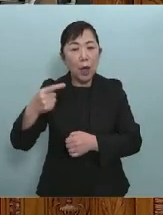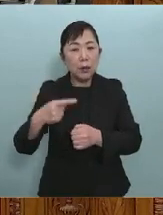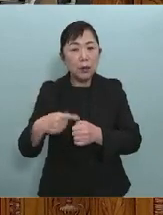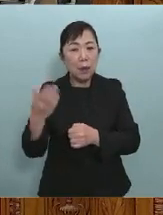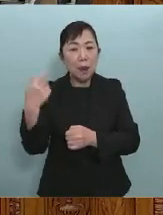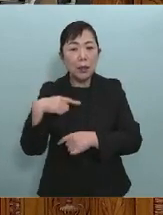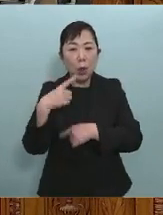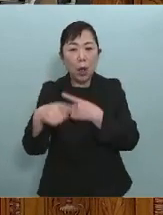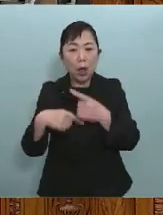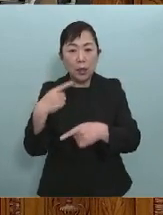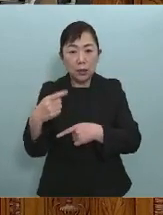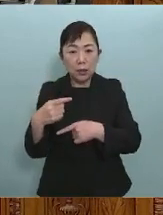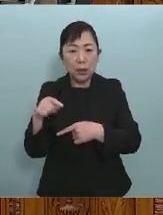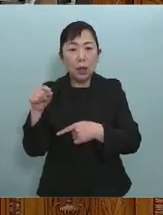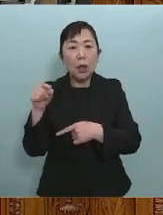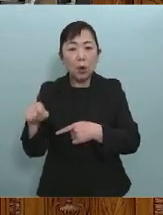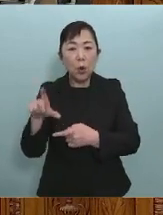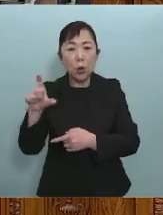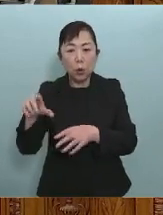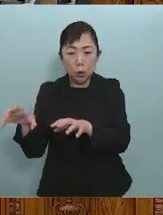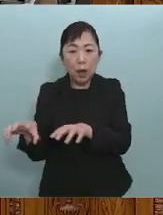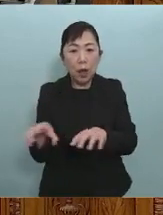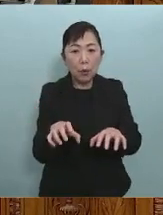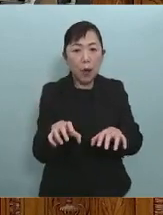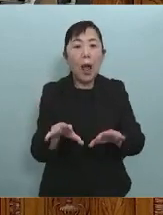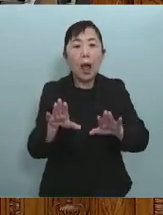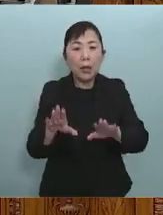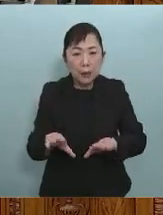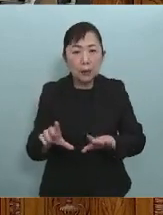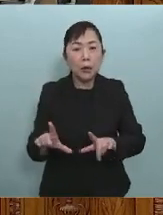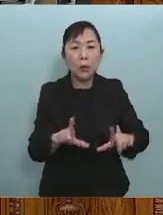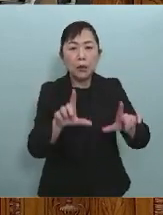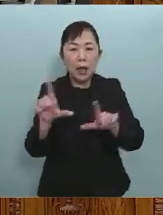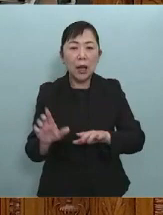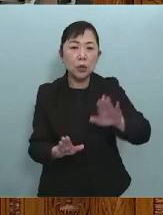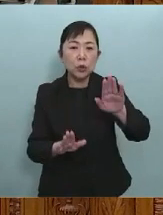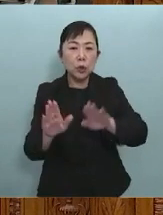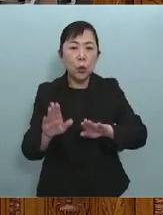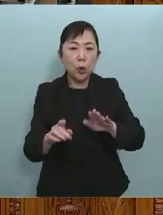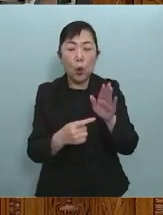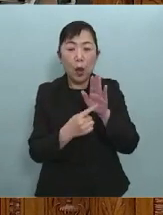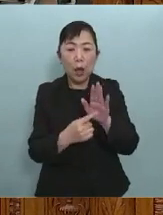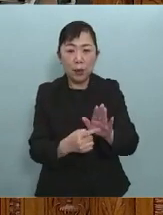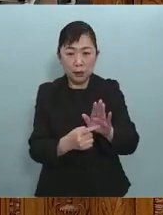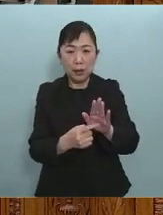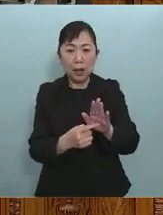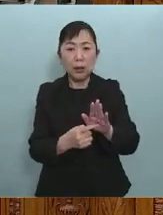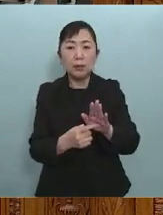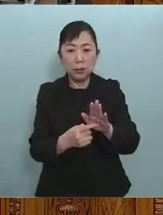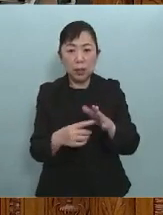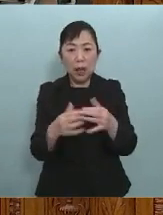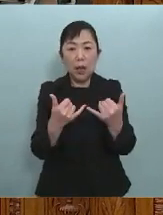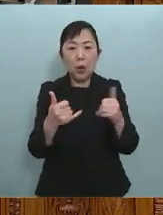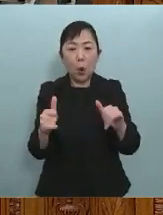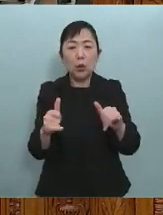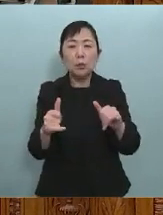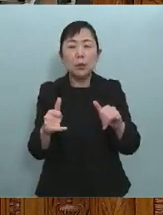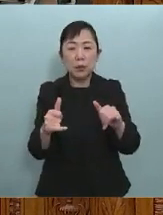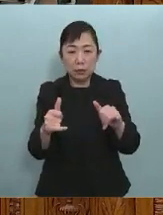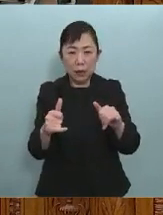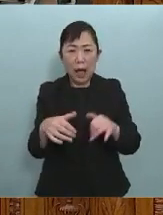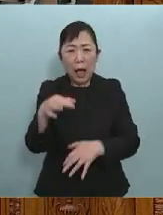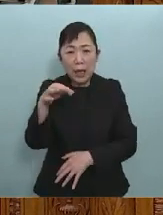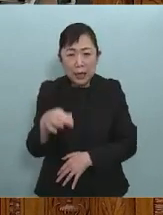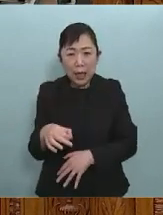この一説はまるで今の21世紀の庶民の声のようです多くの国民は一円でも安い